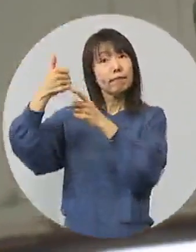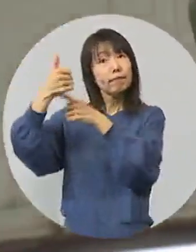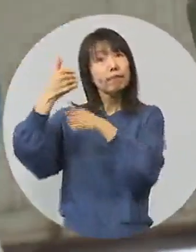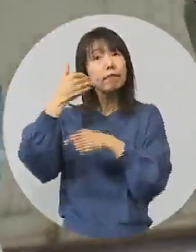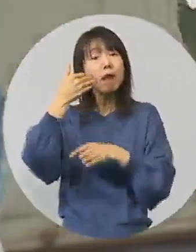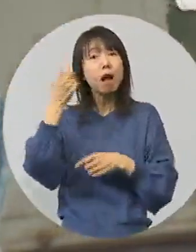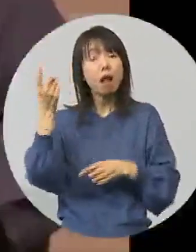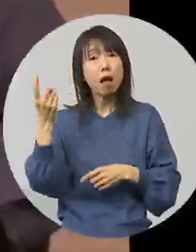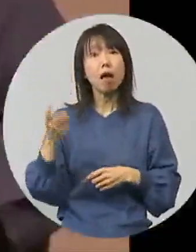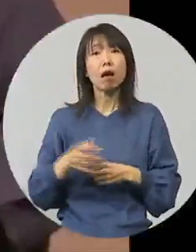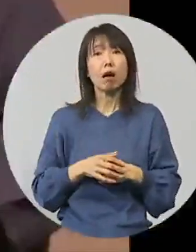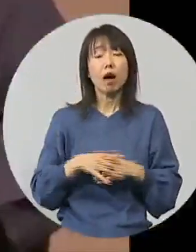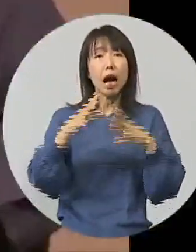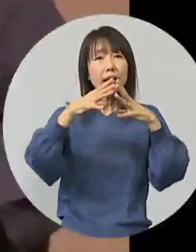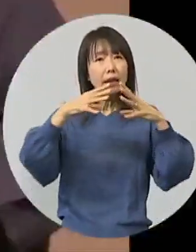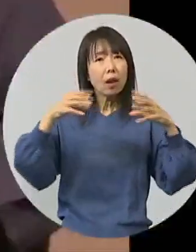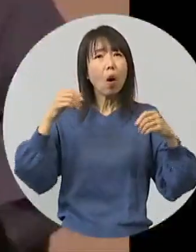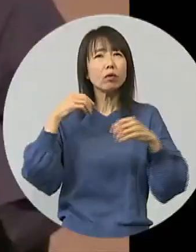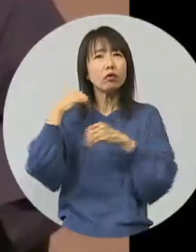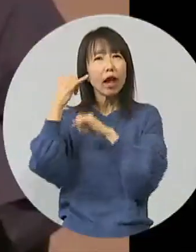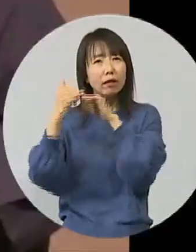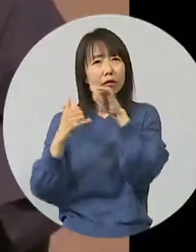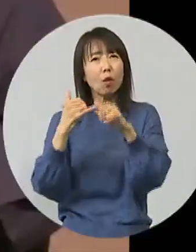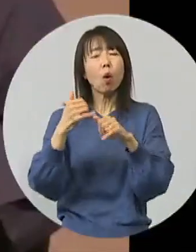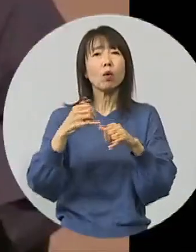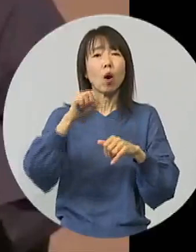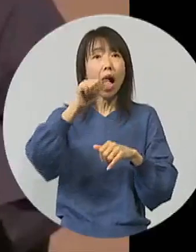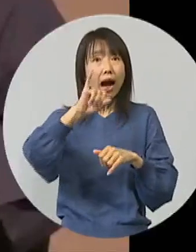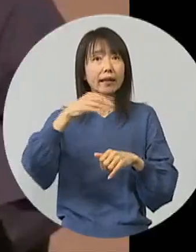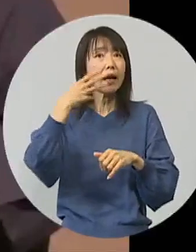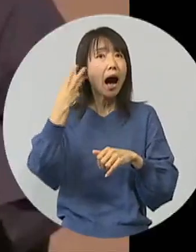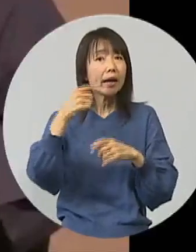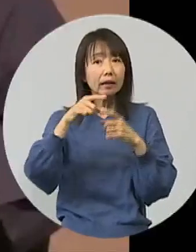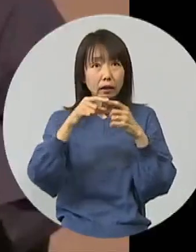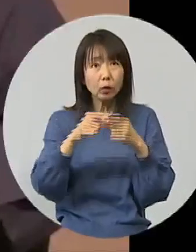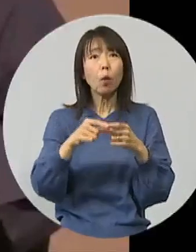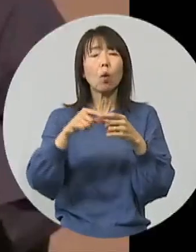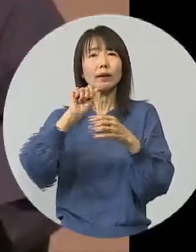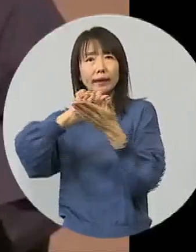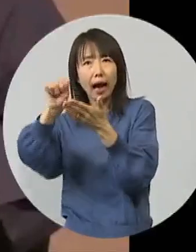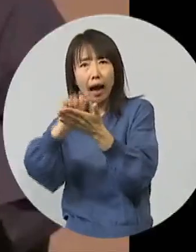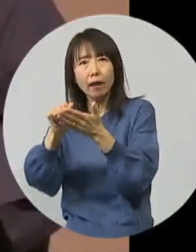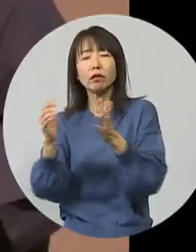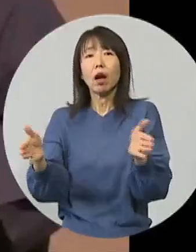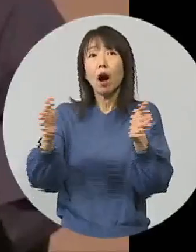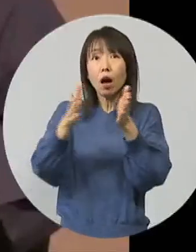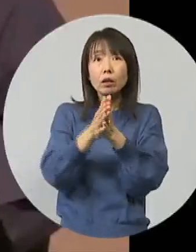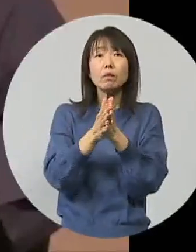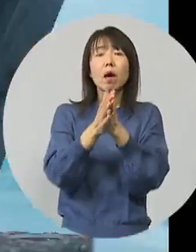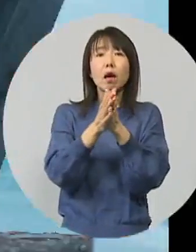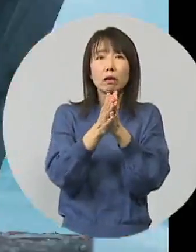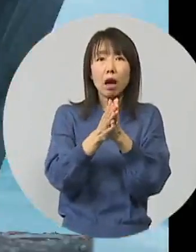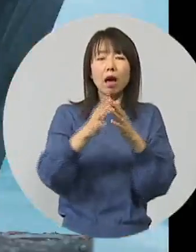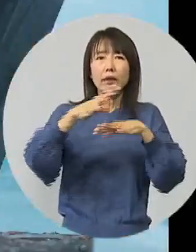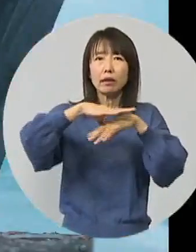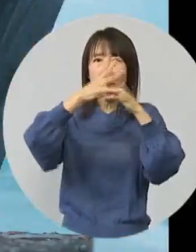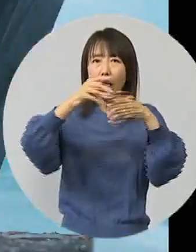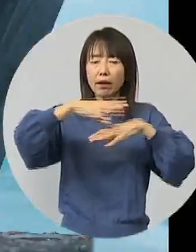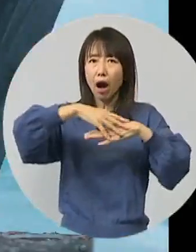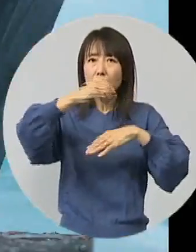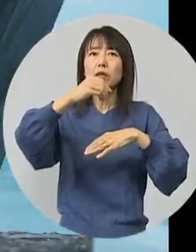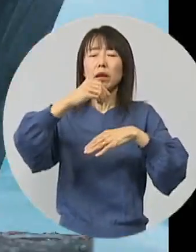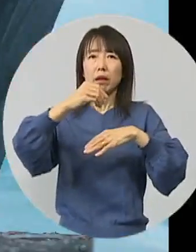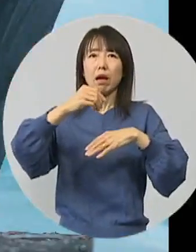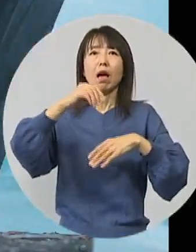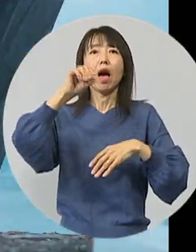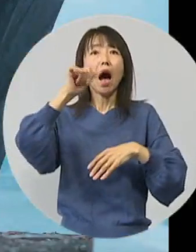のは、日本伝統の藍と現代左官を世界で初めて融合させた藍刺し、森谷玲